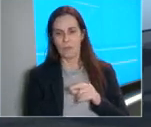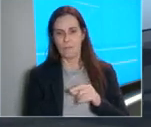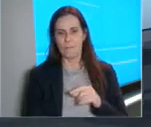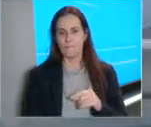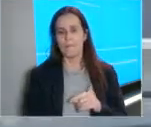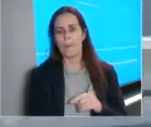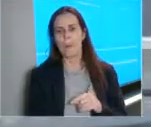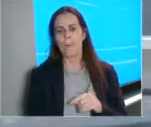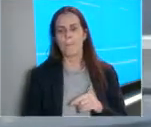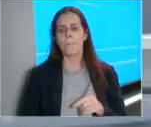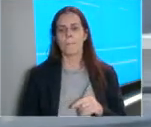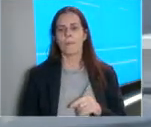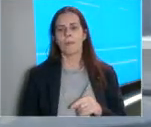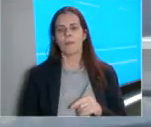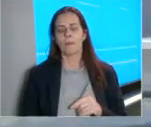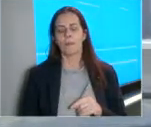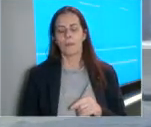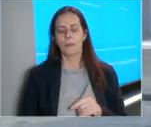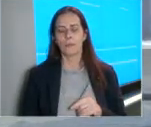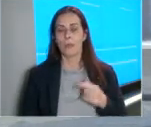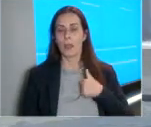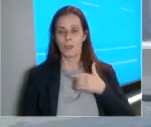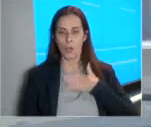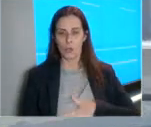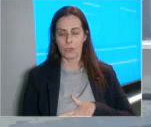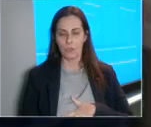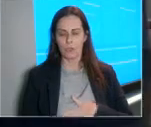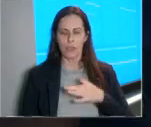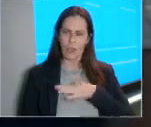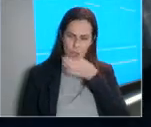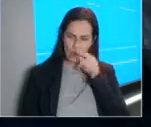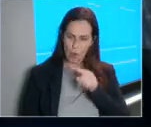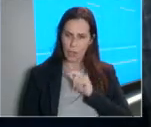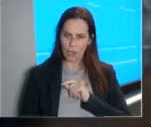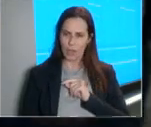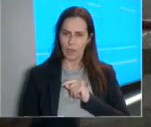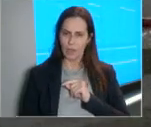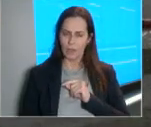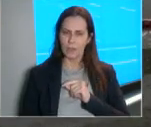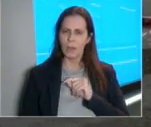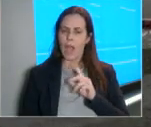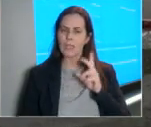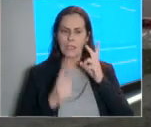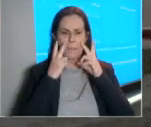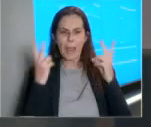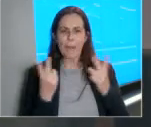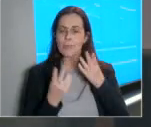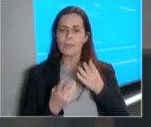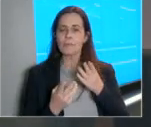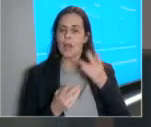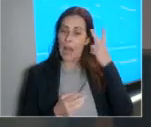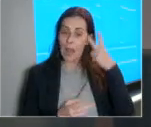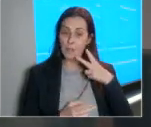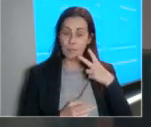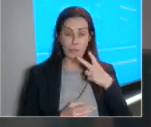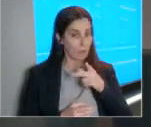ג'ארד קושניר, אז קושניר כמובן. כן, קושניר. אני רוצה לשאול אותך, אז מחפשים אתכם, כלומר, להבין